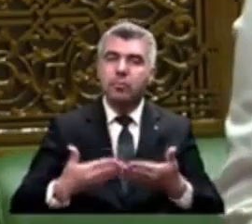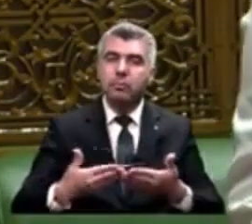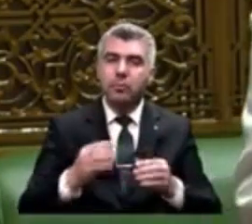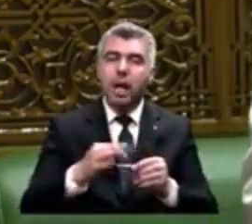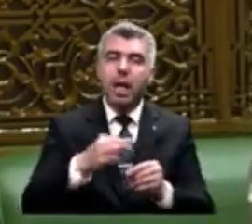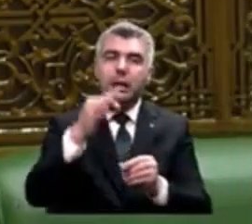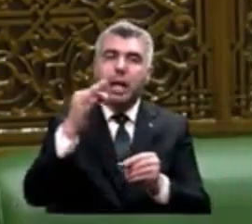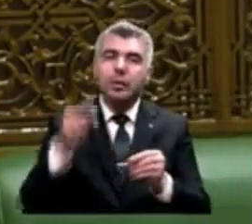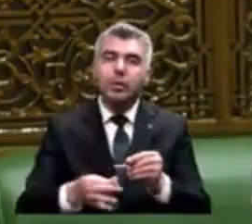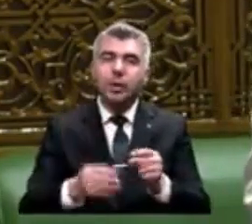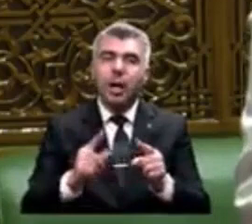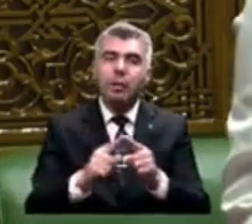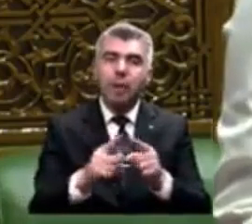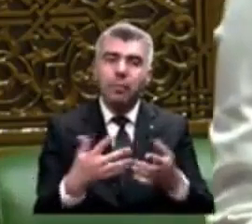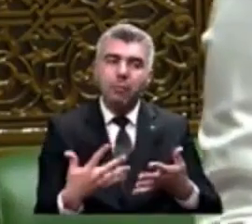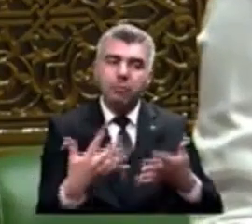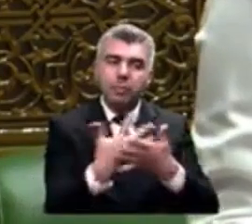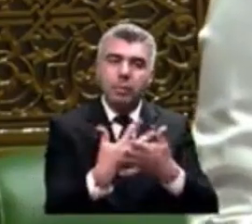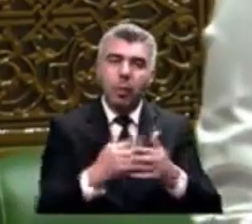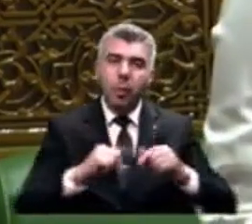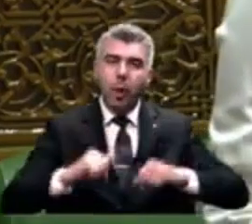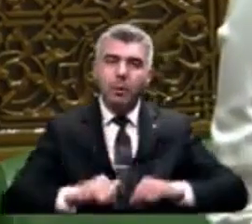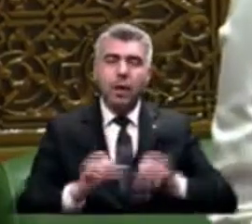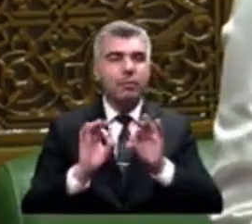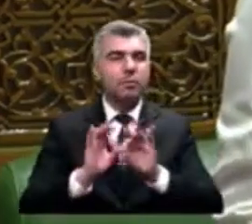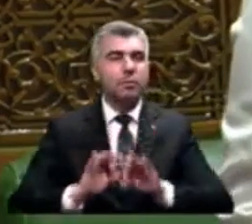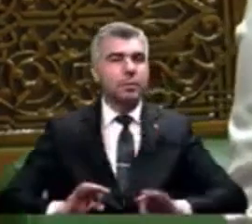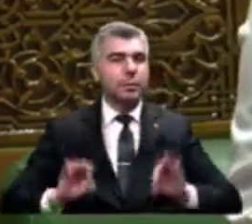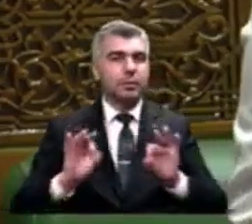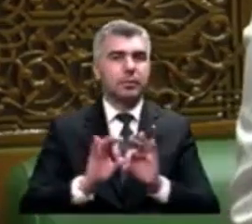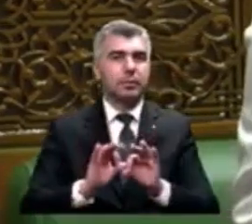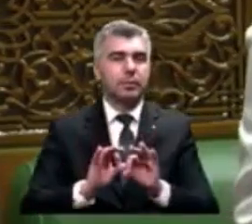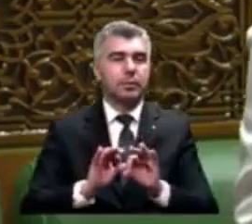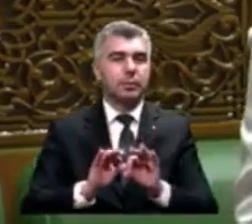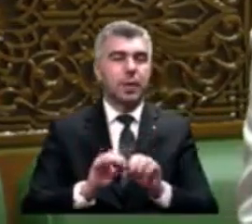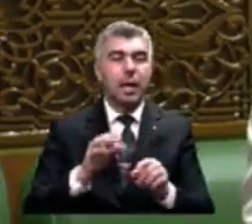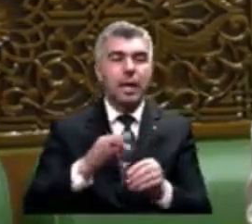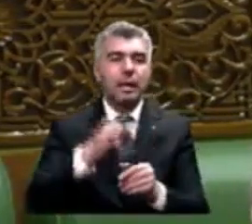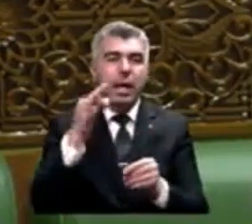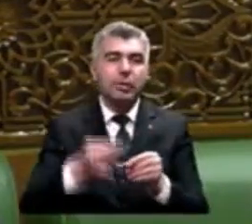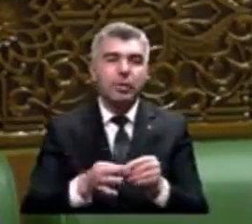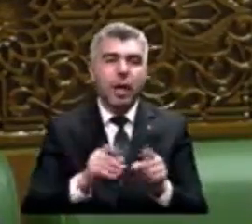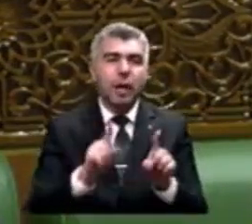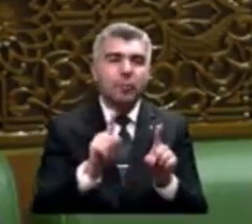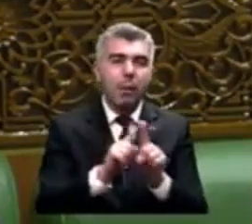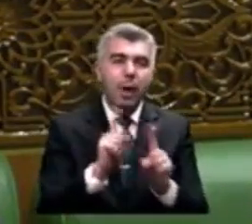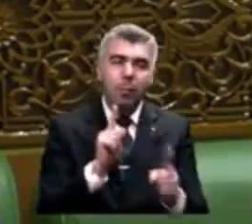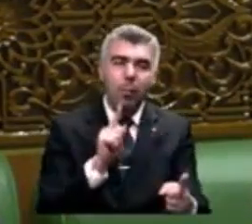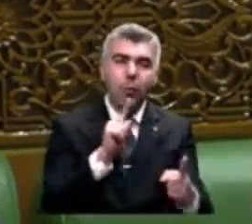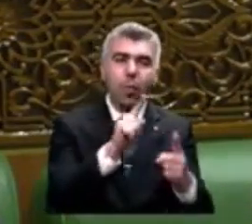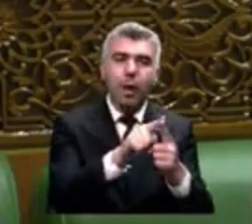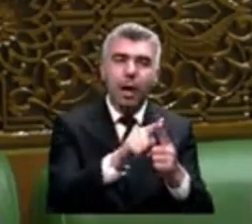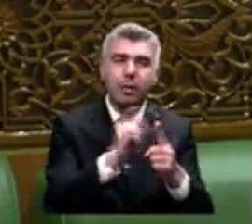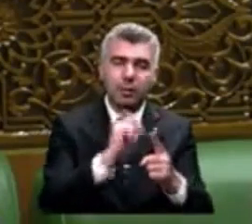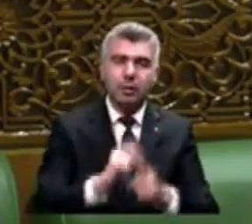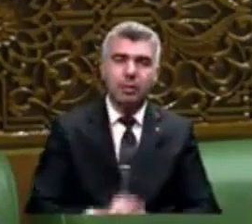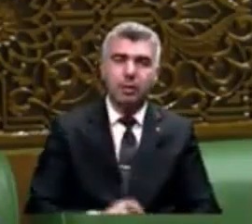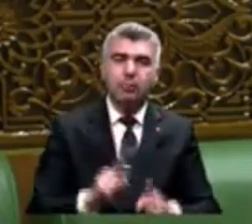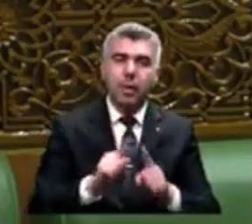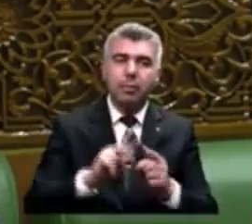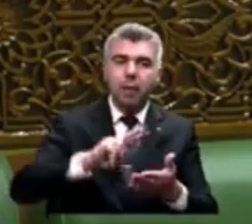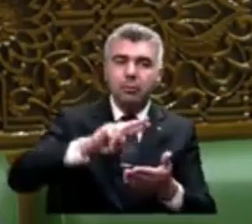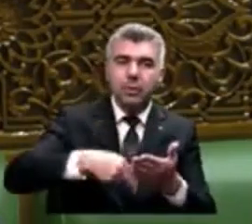لخرق منهجية البناء المشترك من طرف وزارتكم، جاء كنتيجة مباشرة كذلك للواردة في